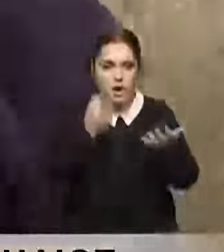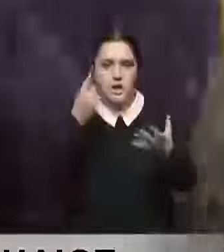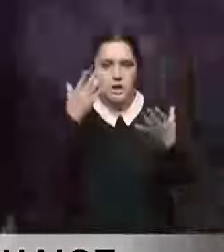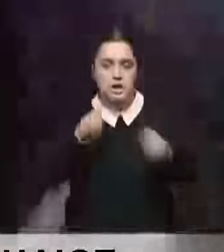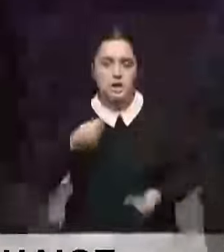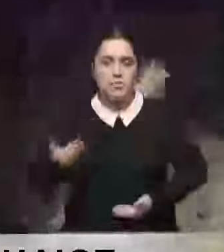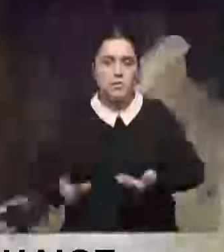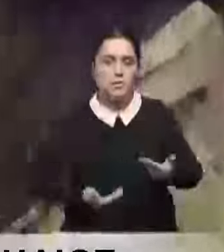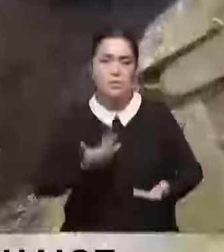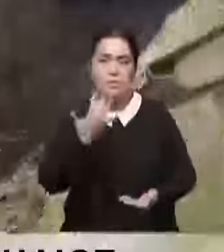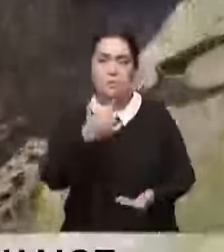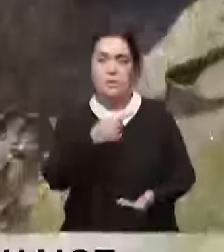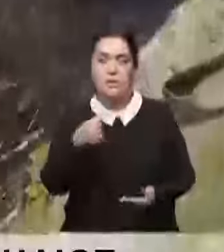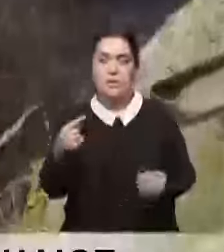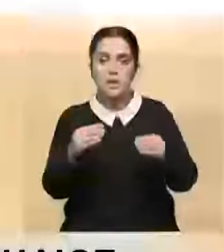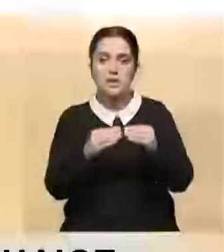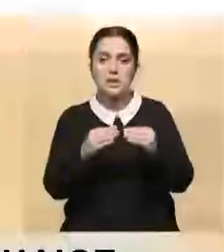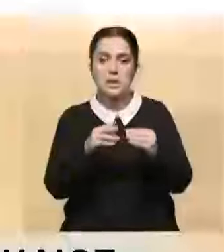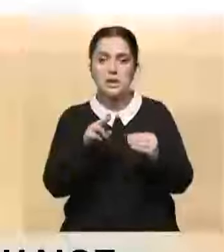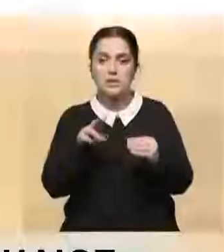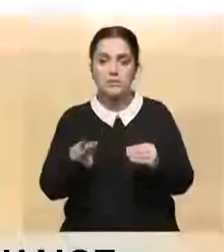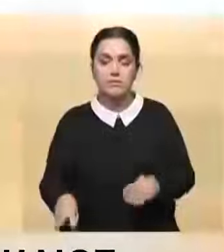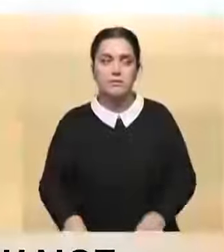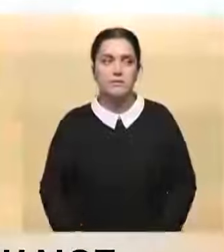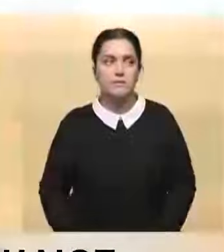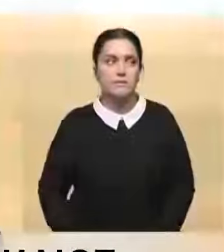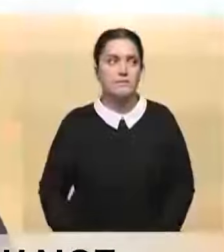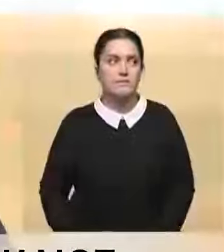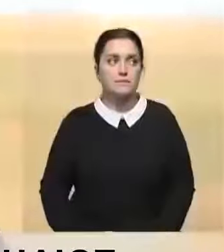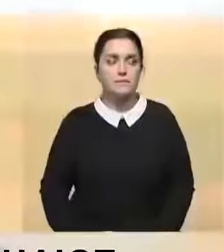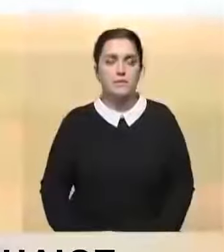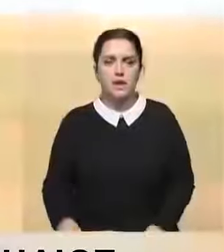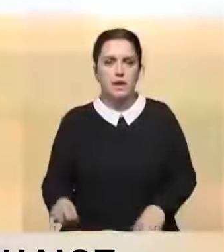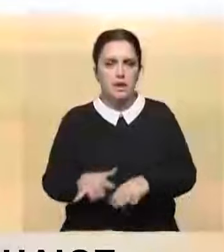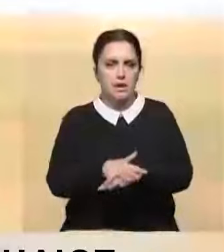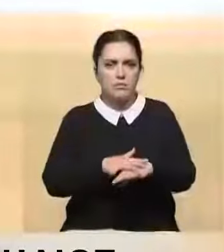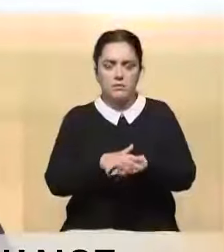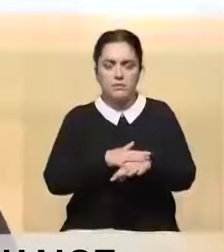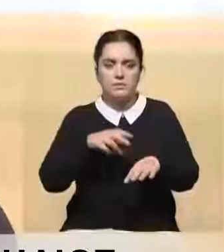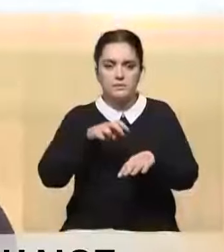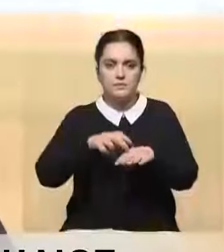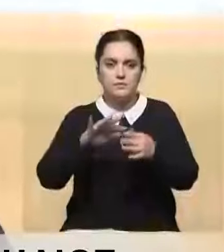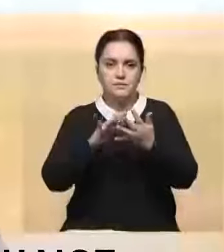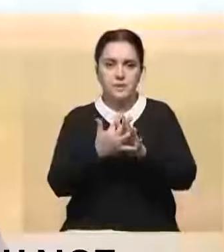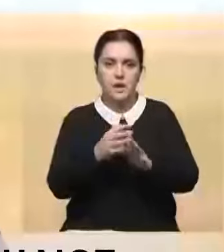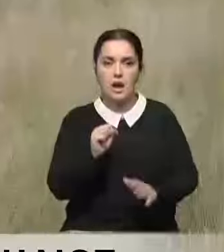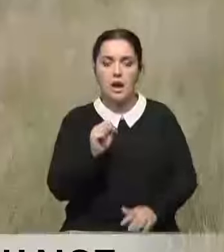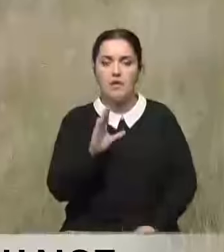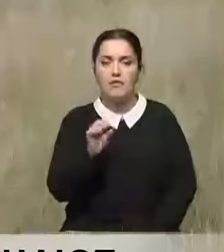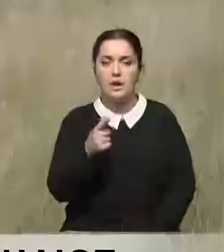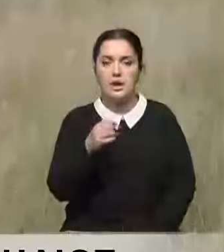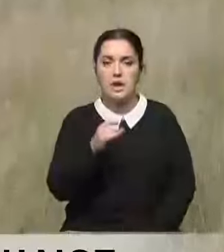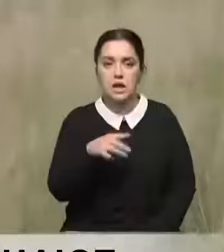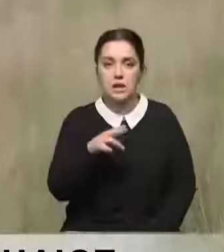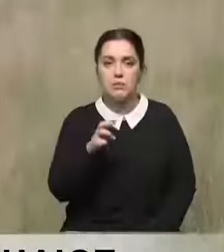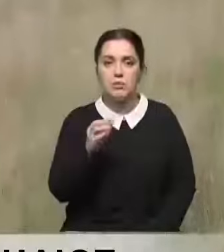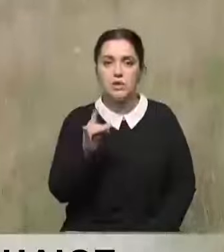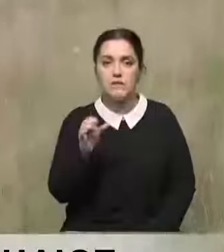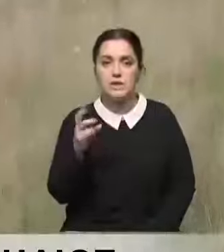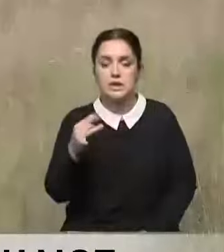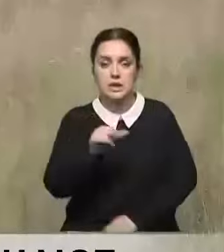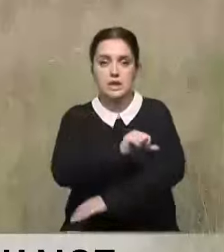пешком от 5 до 10 километров. Самые многочисленные стаи саранчи обнаружили в поселках Авангард и Буревестник и на